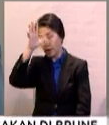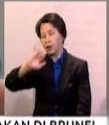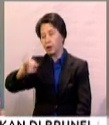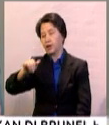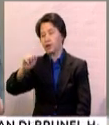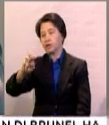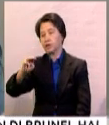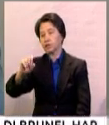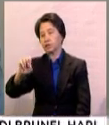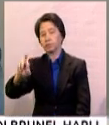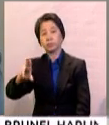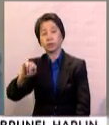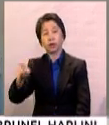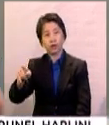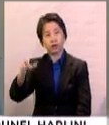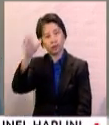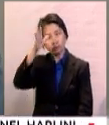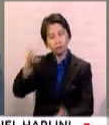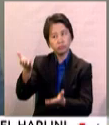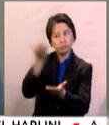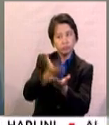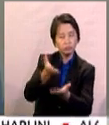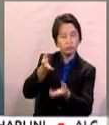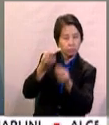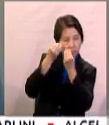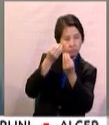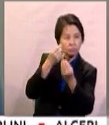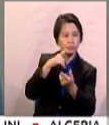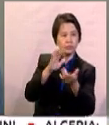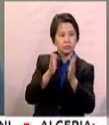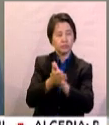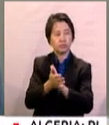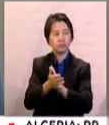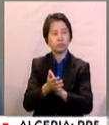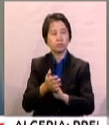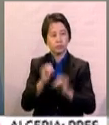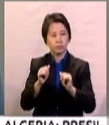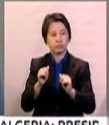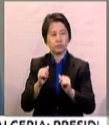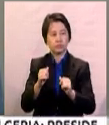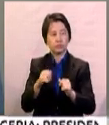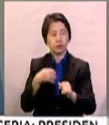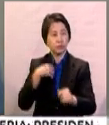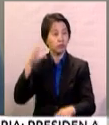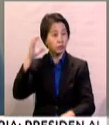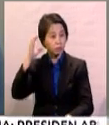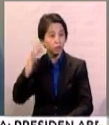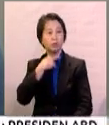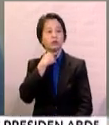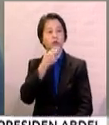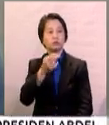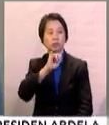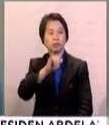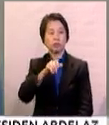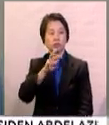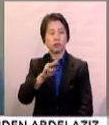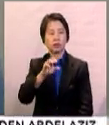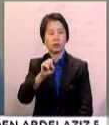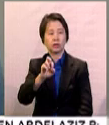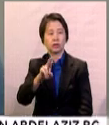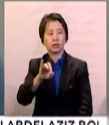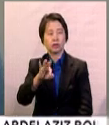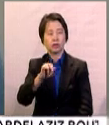Kalau dulu mesti mereka-mereka yang biasa dengar Radio Malaya, mesti dia pernah dengar suara Jamsari Muhammad baca